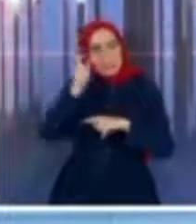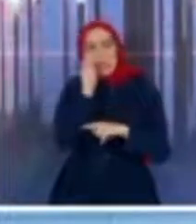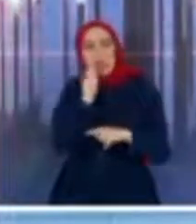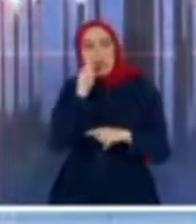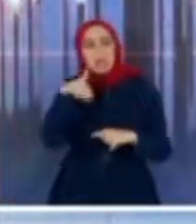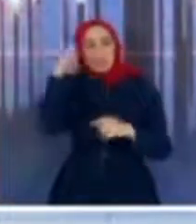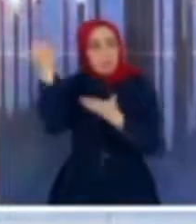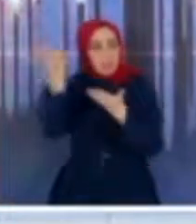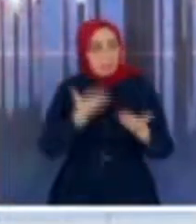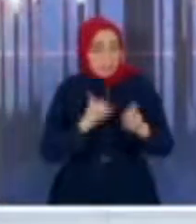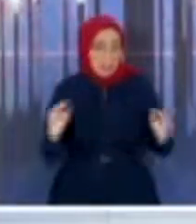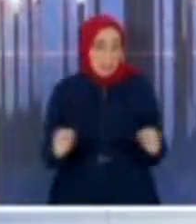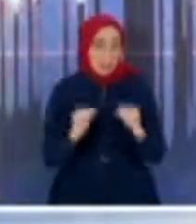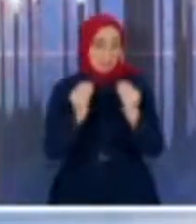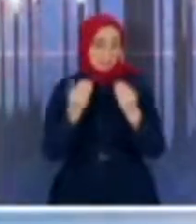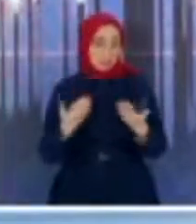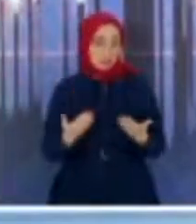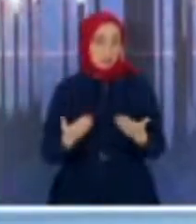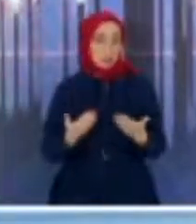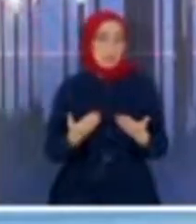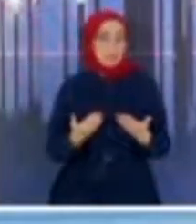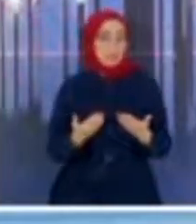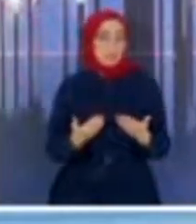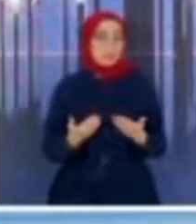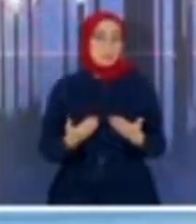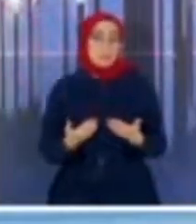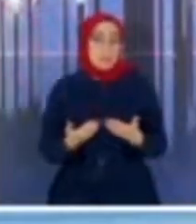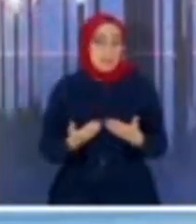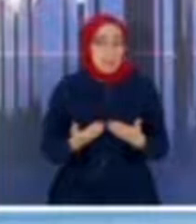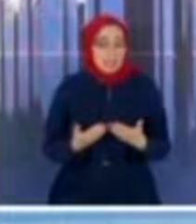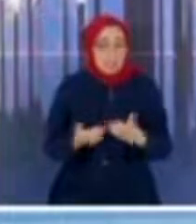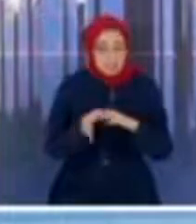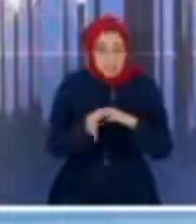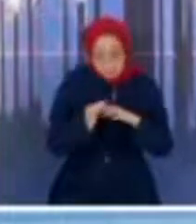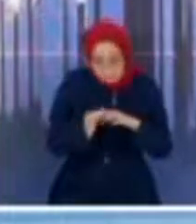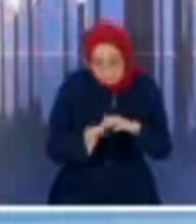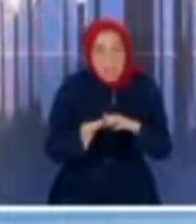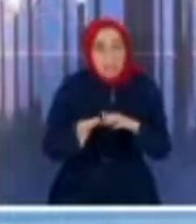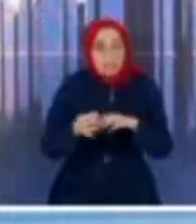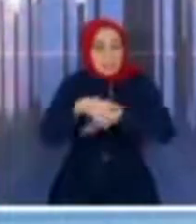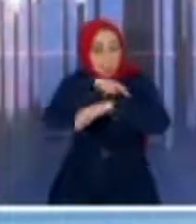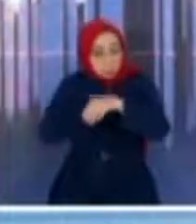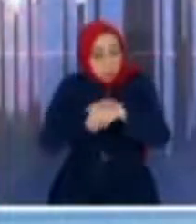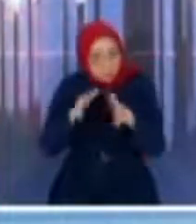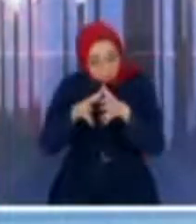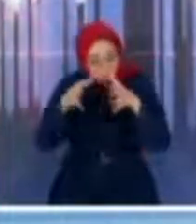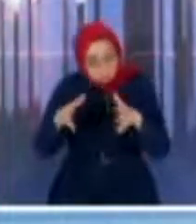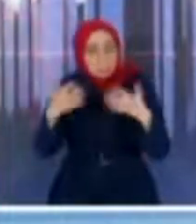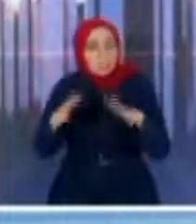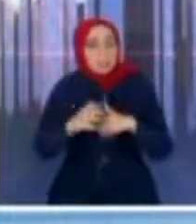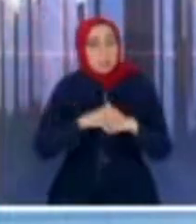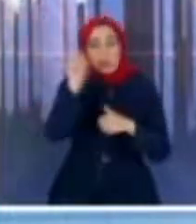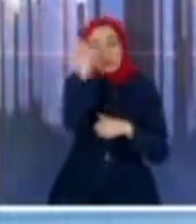بدينا على مستوى كما قال زميلي علي بدينا على مستوى المعتمديه بعد على المستوى الجهوي. بالنسبه على المستوى